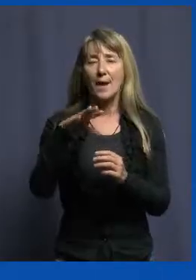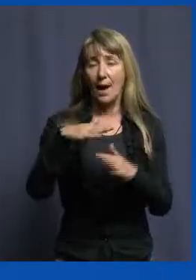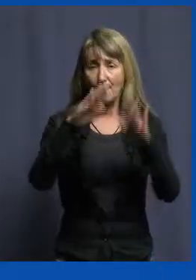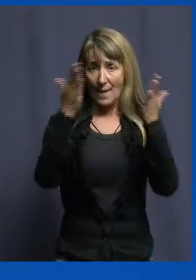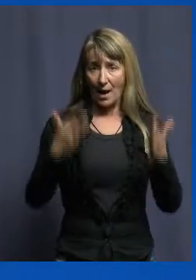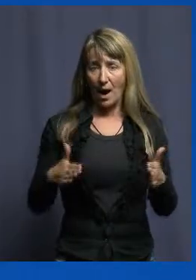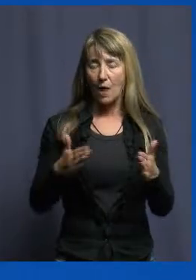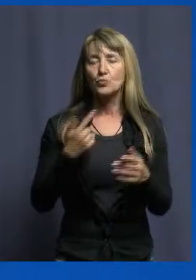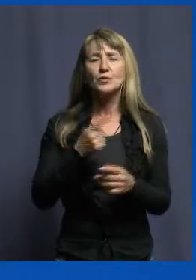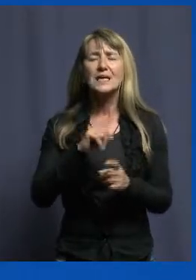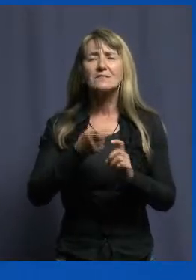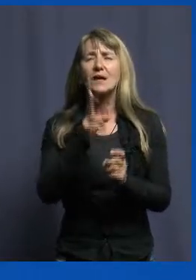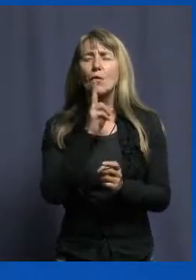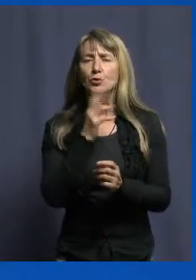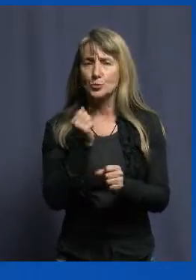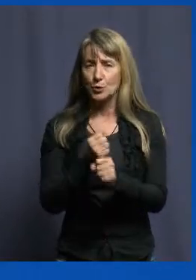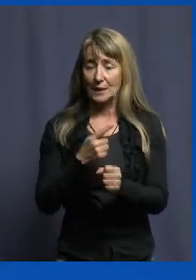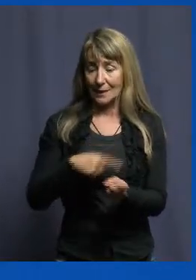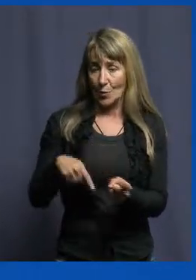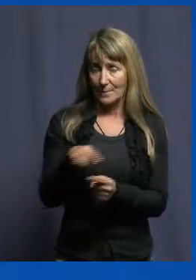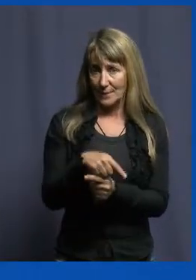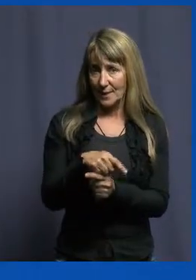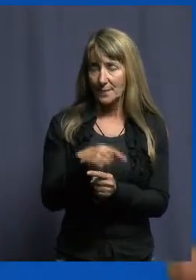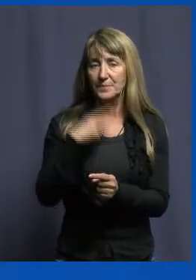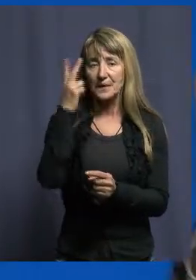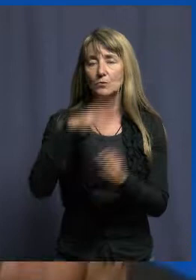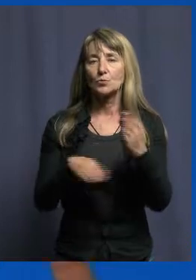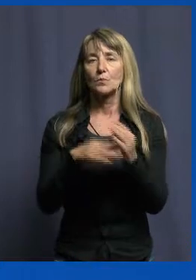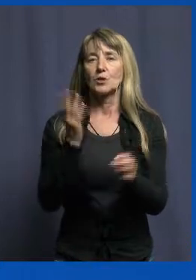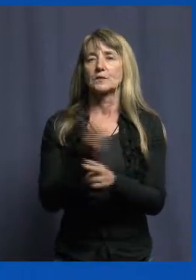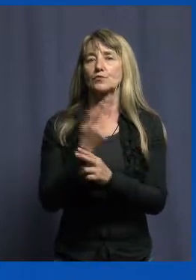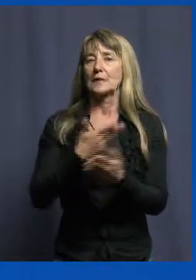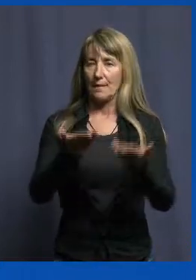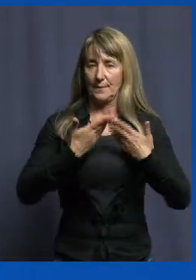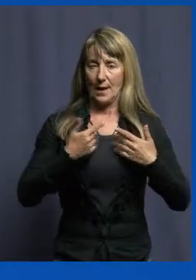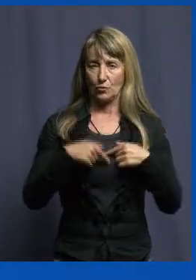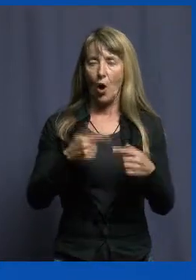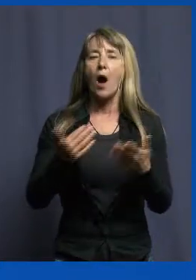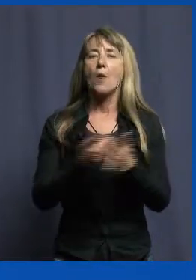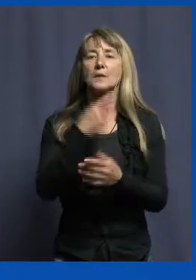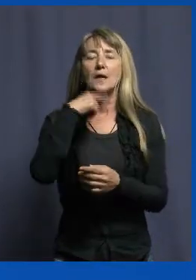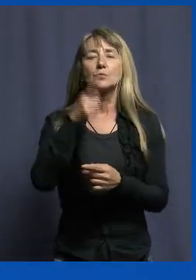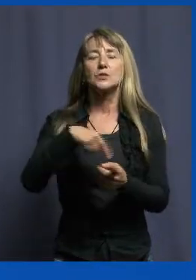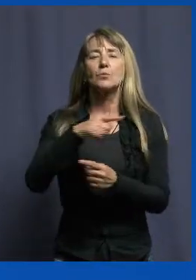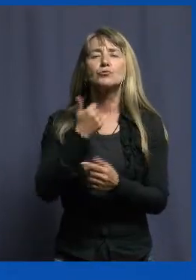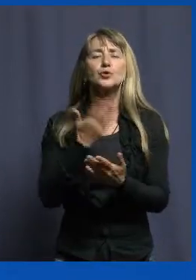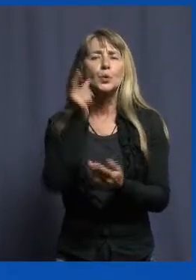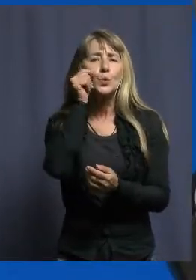to su neke stvari koje ćemo da radimo mi, naravno uz pomoć države da nam da to. A opet da kažem za one, pošto ljudi